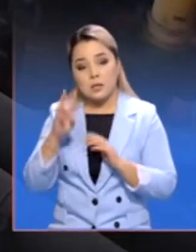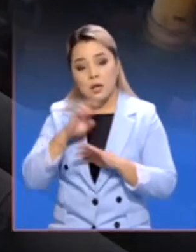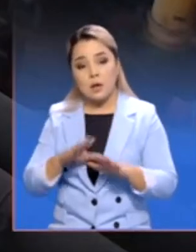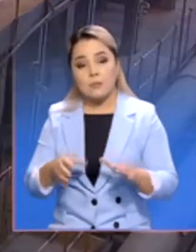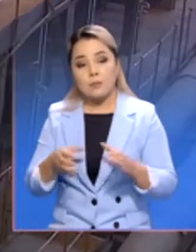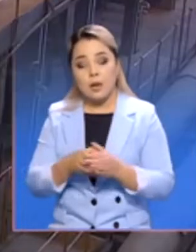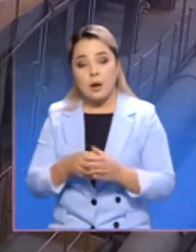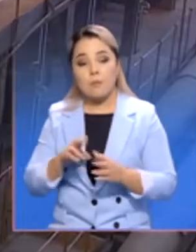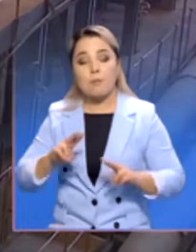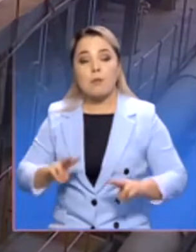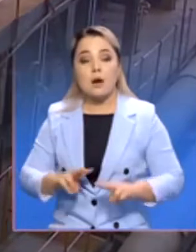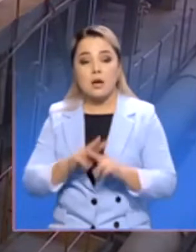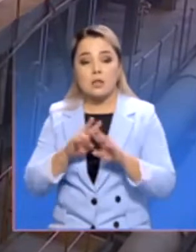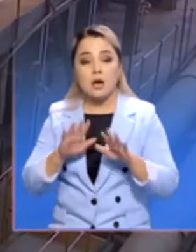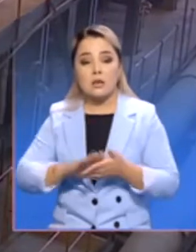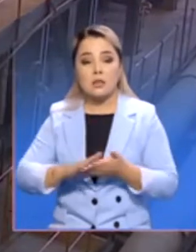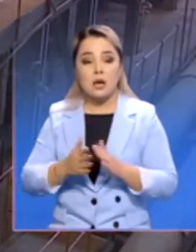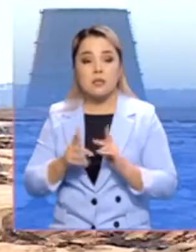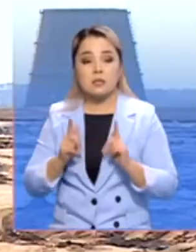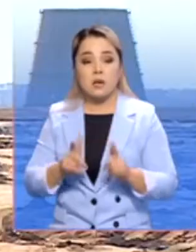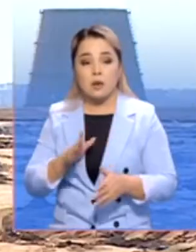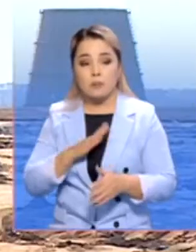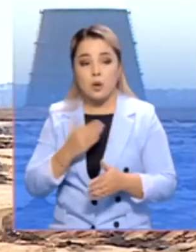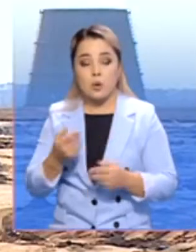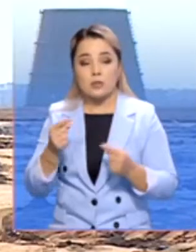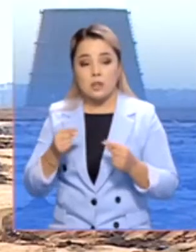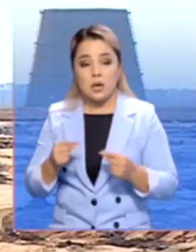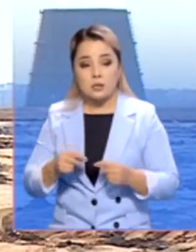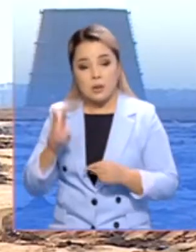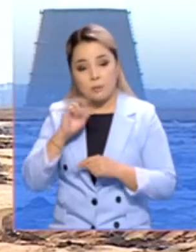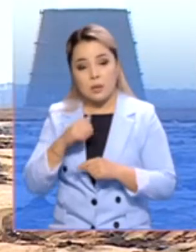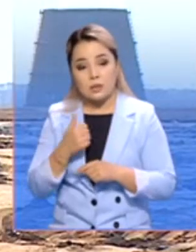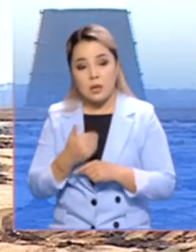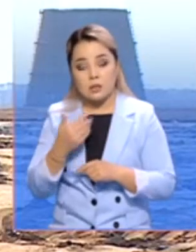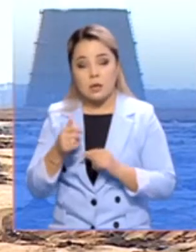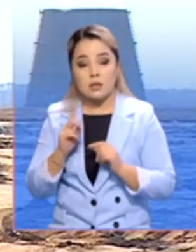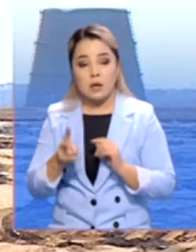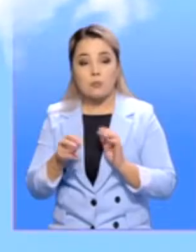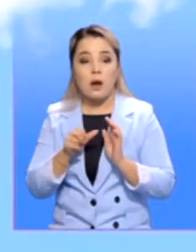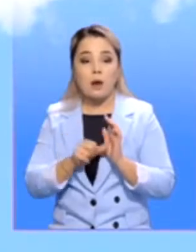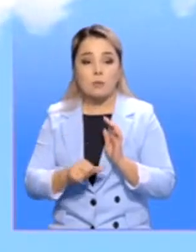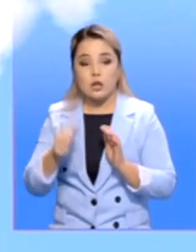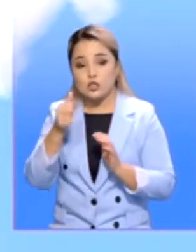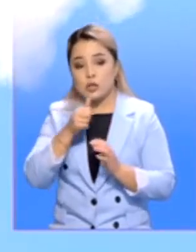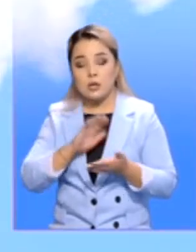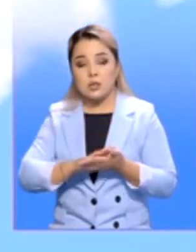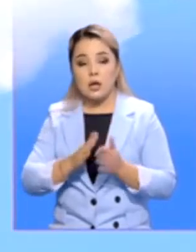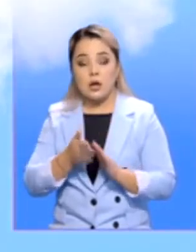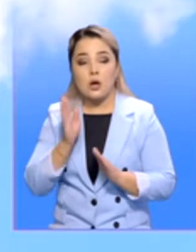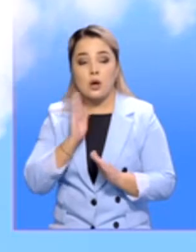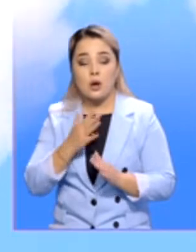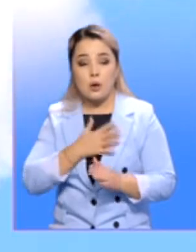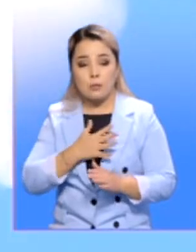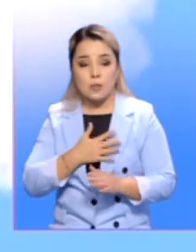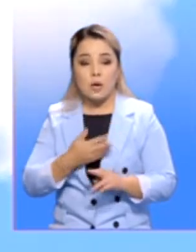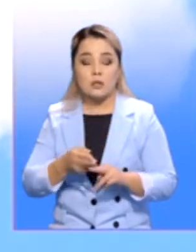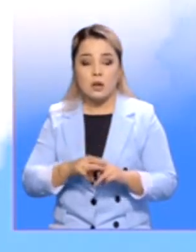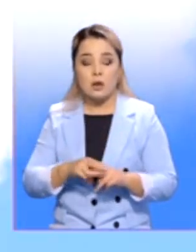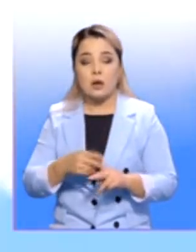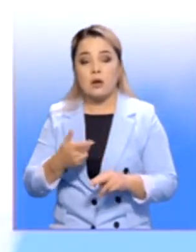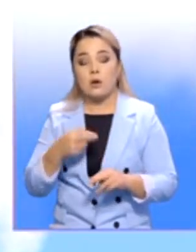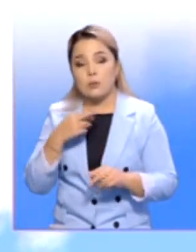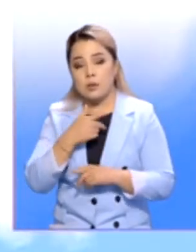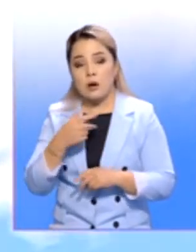бірге Париж келісіміне қол қойған. Оған сәйкес мемлекет 2060 жылға дейін ауаға CO2 улы газын